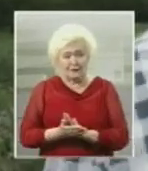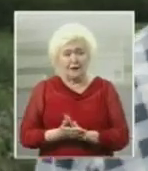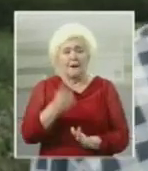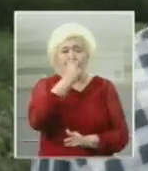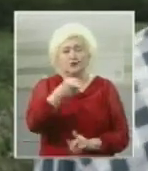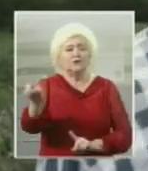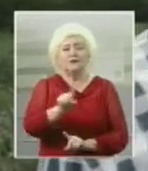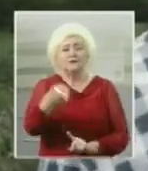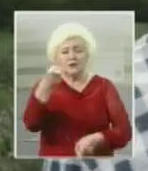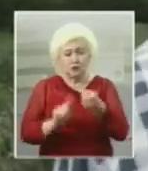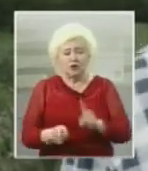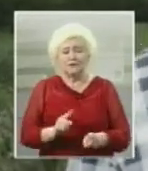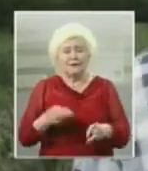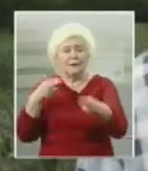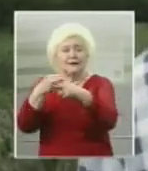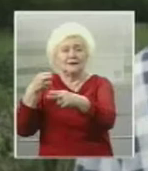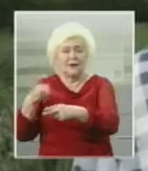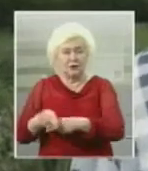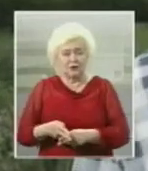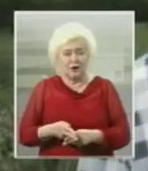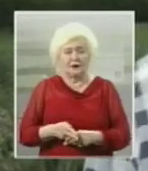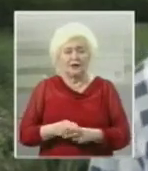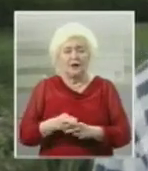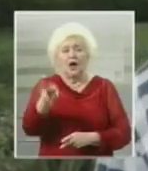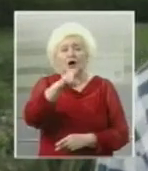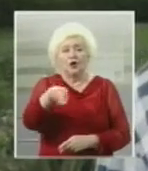чи дійсно не заважатиме